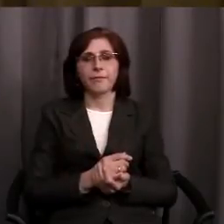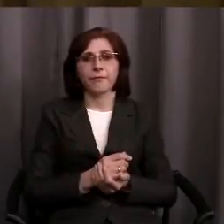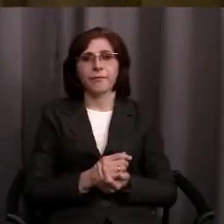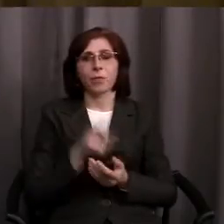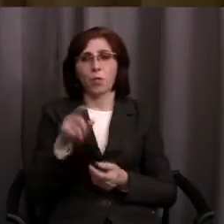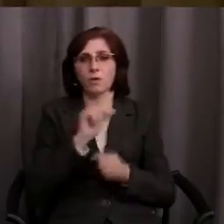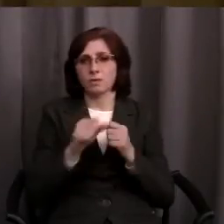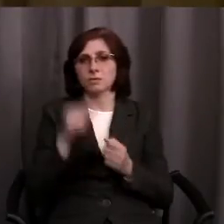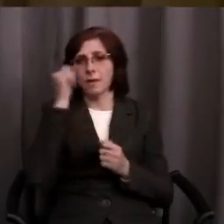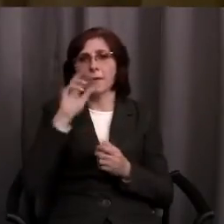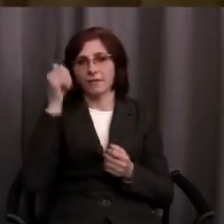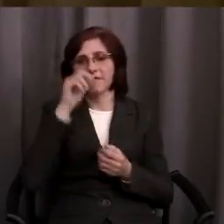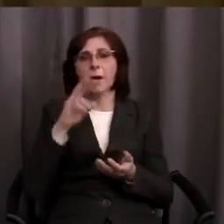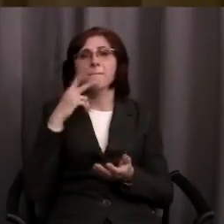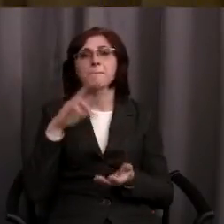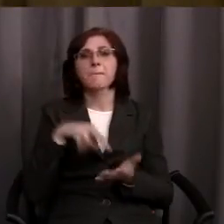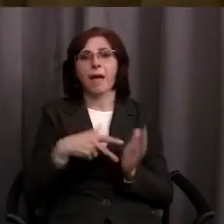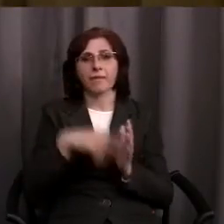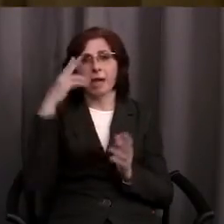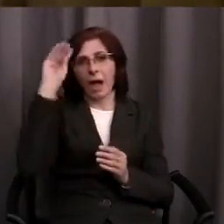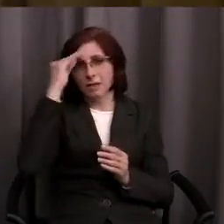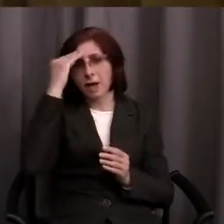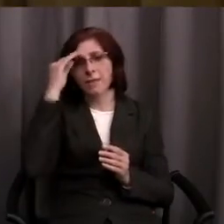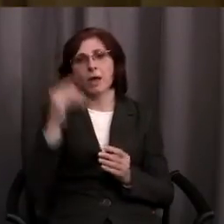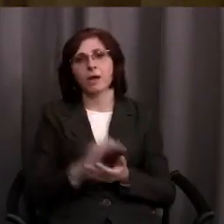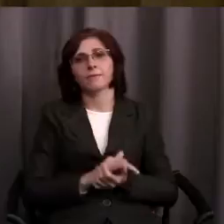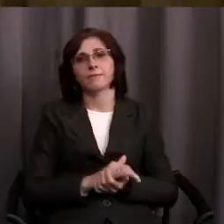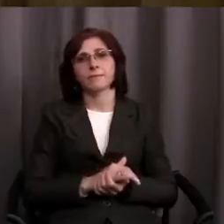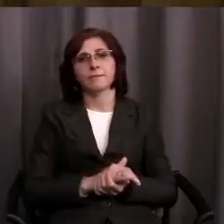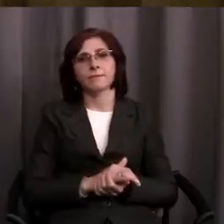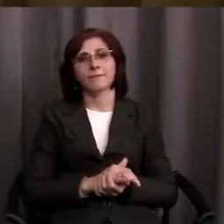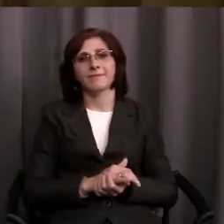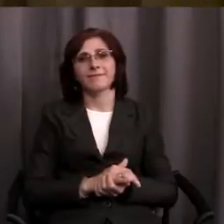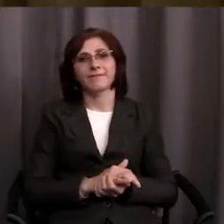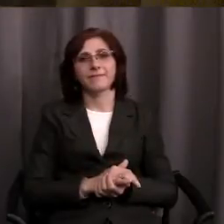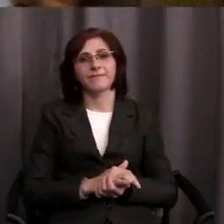jest plan alzheimerowski. Bardzo proszę. Myśmy... Aha, przepraszam, to ja sam.